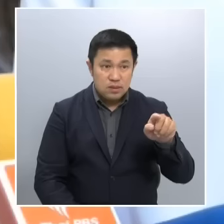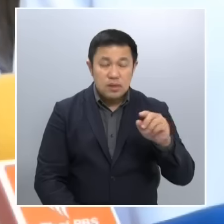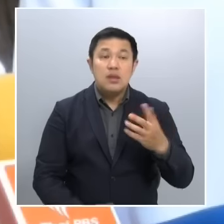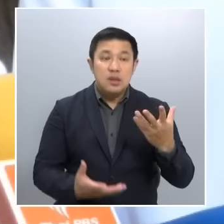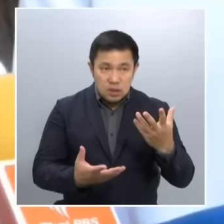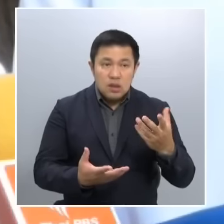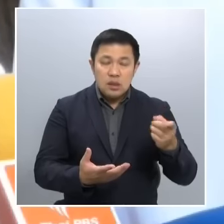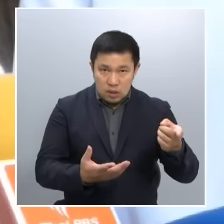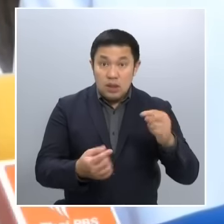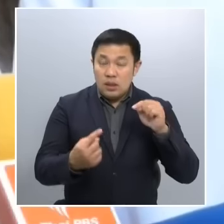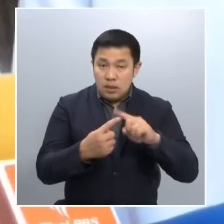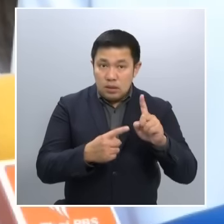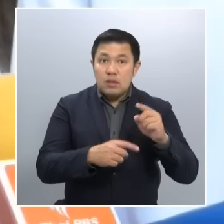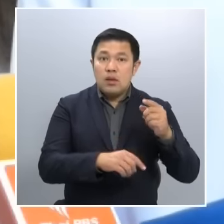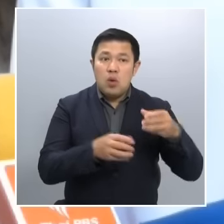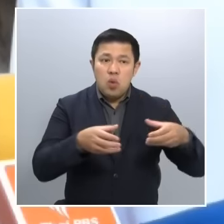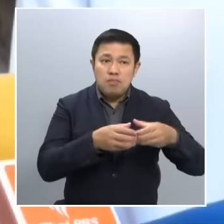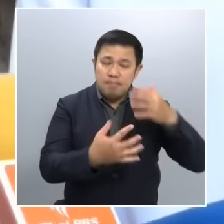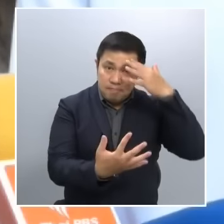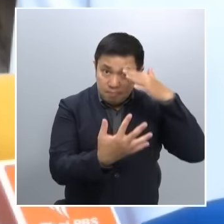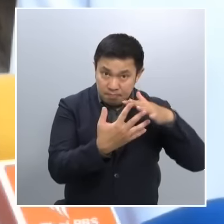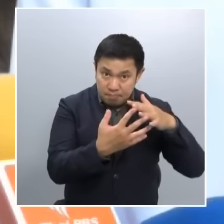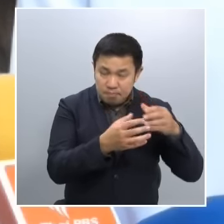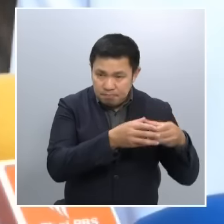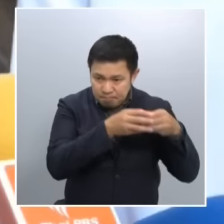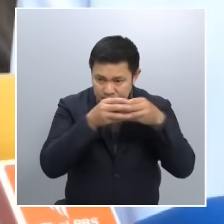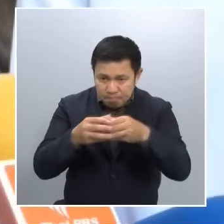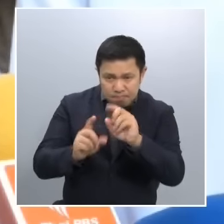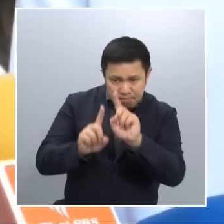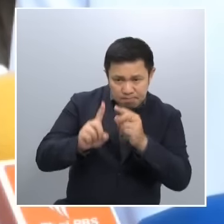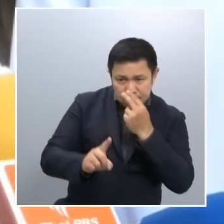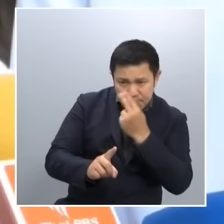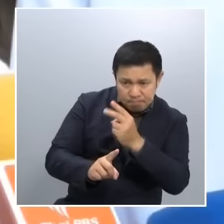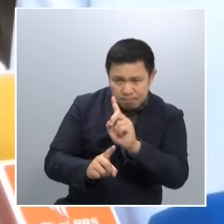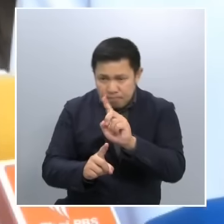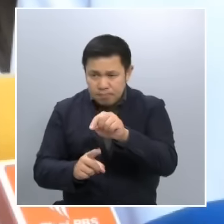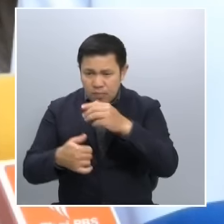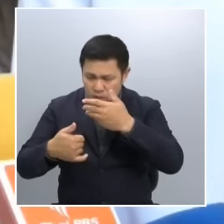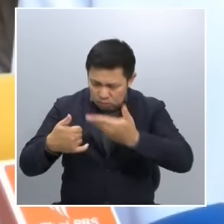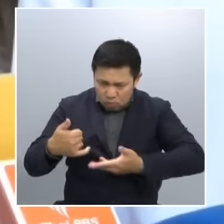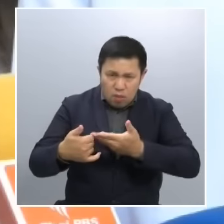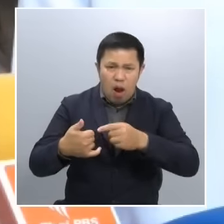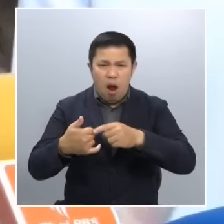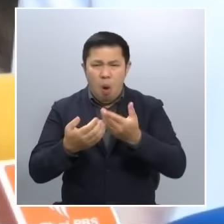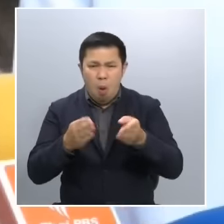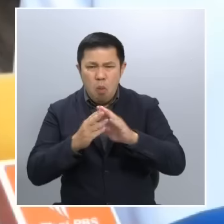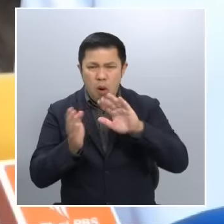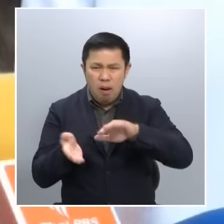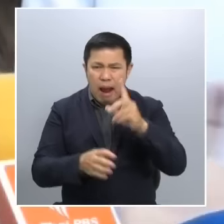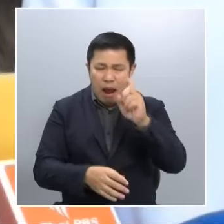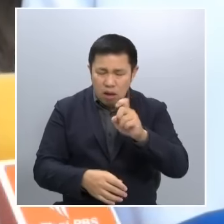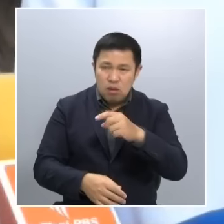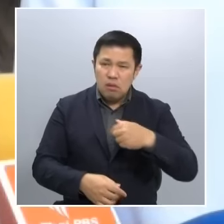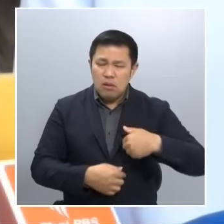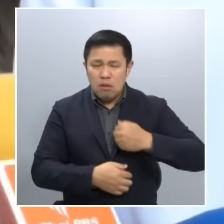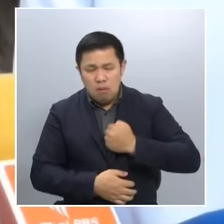งพื้นที่ตั้งแต่วันแรกที่เกิดเหตุเพื่อประเมินอาการและเยียวยาสภาพจิตใจของครอบครัวผู้สูญเสียก็จะอยู่ในพื้นที่เป็นเวลาอย่าง